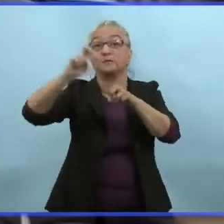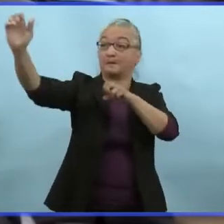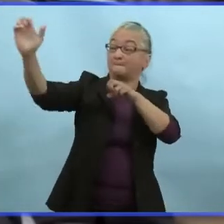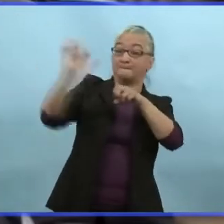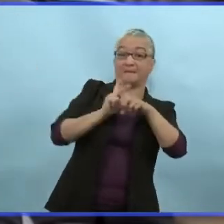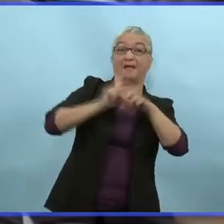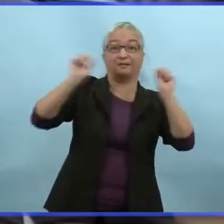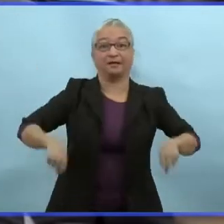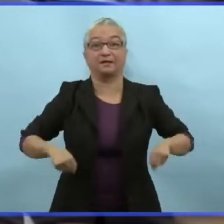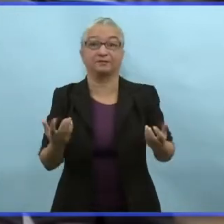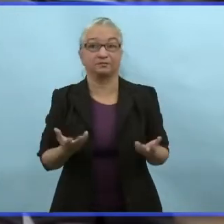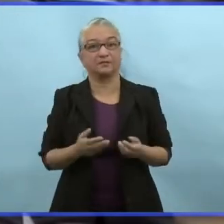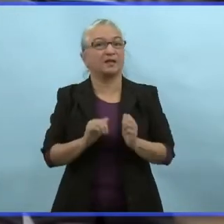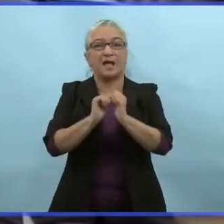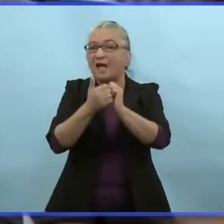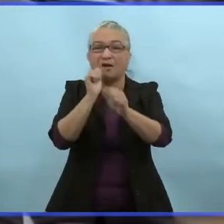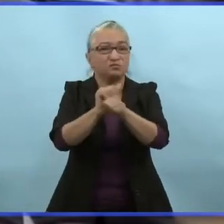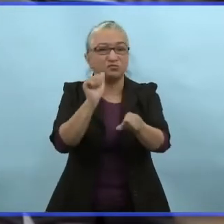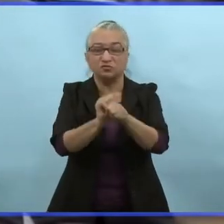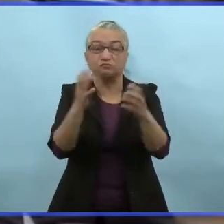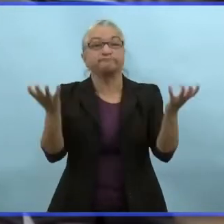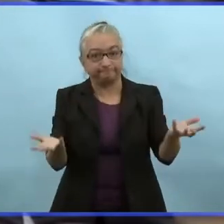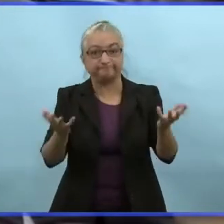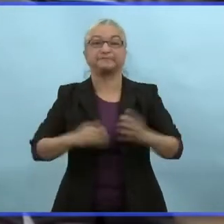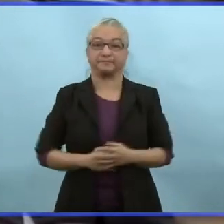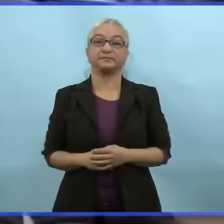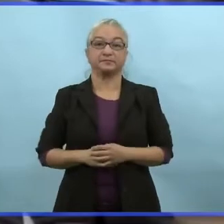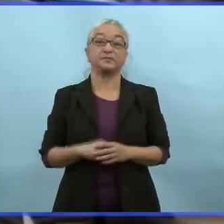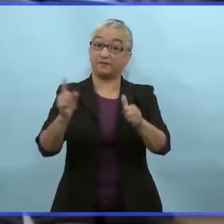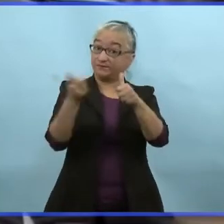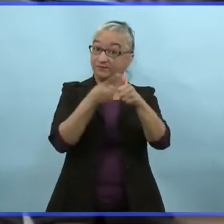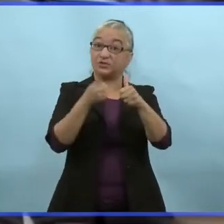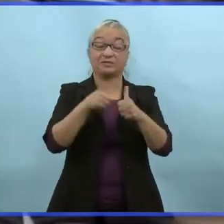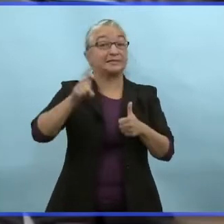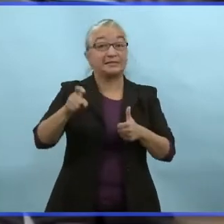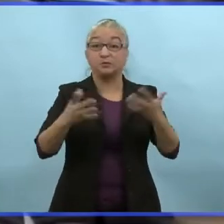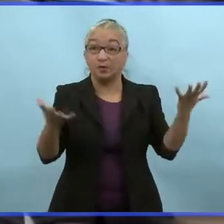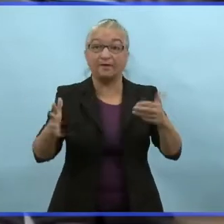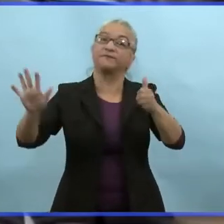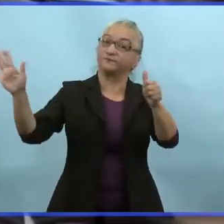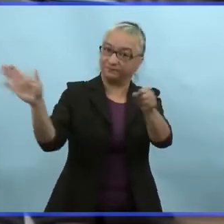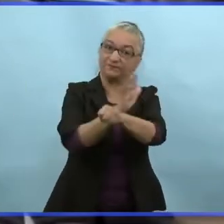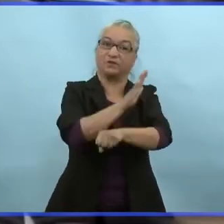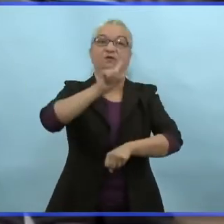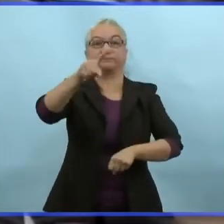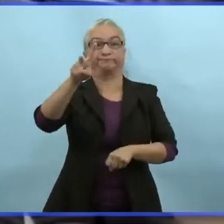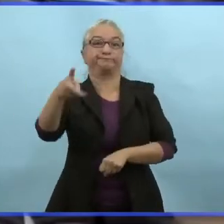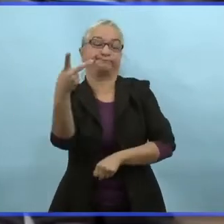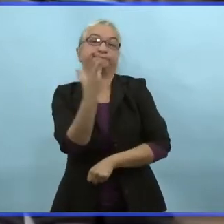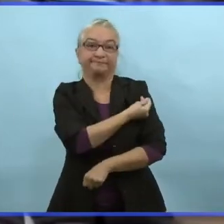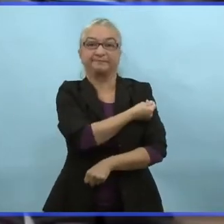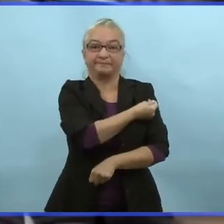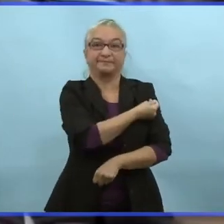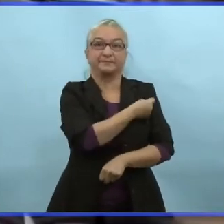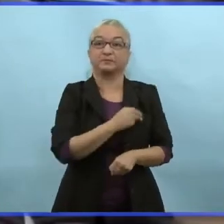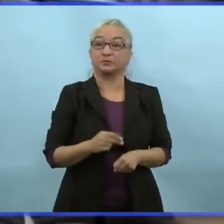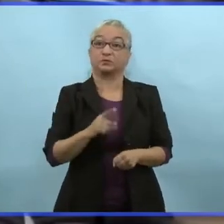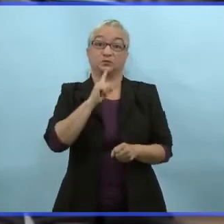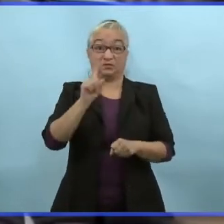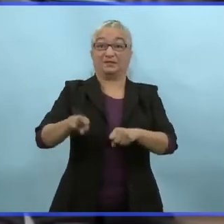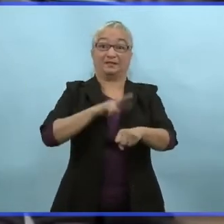en provenance d'autres pays. Comment cela fonctionne ? Tout d'abord, il faut être complètement vacciné.